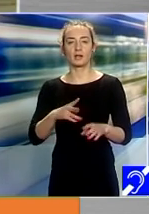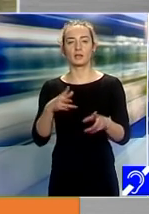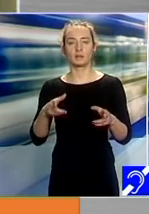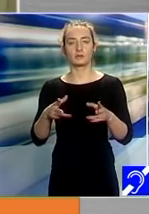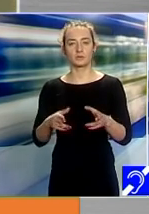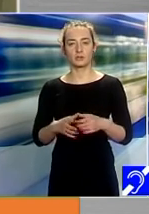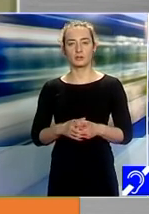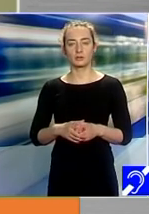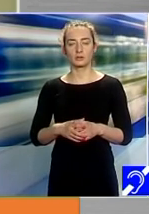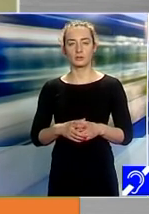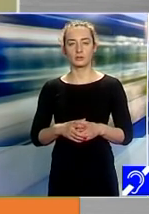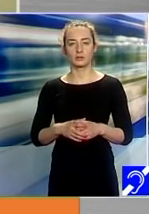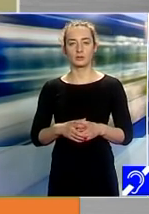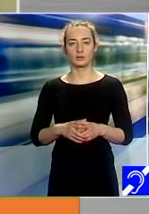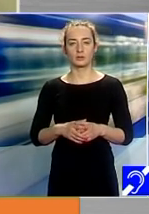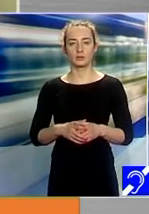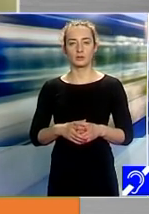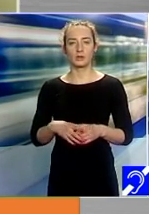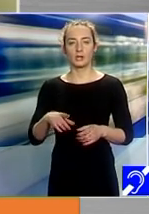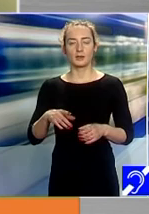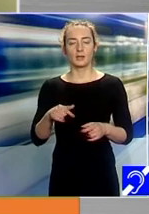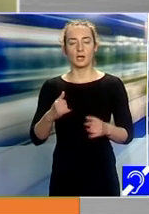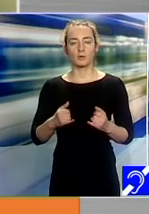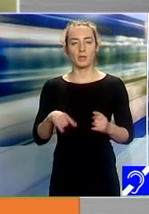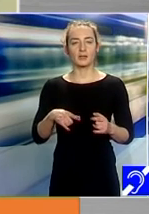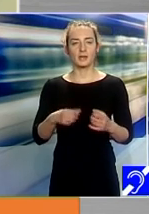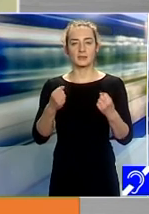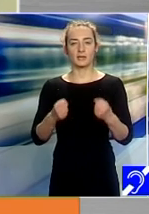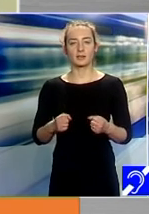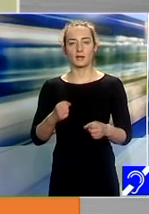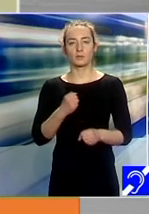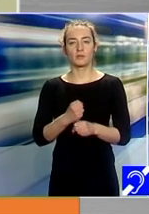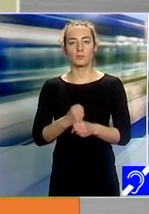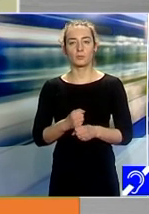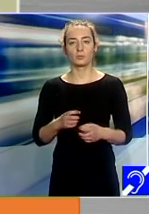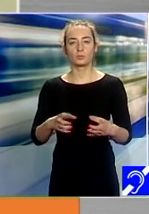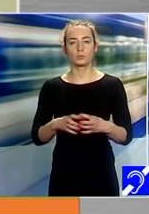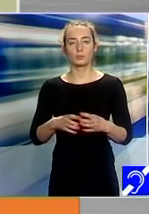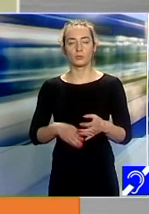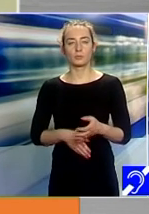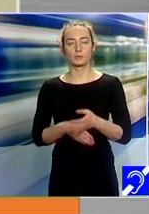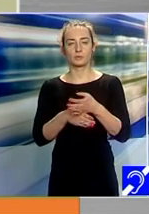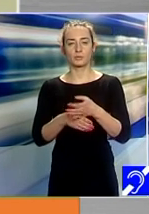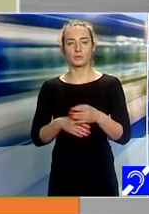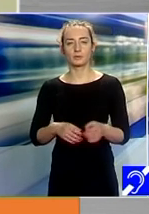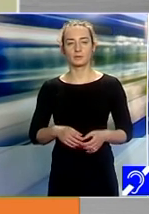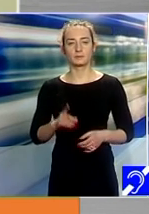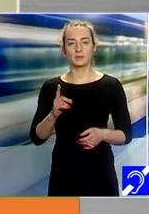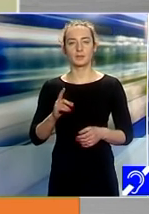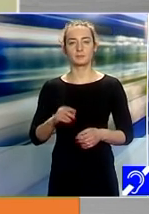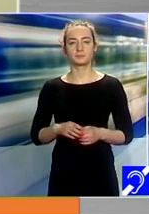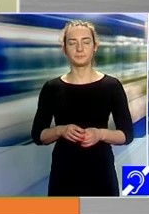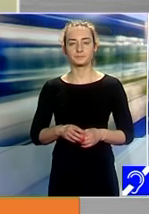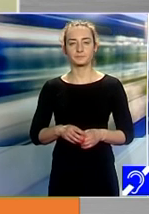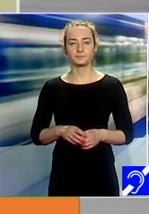mai greu să organizeze astfel de grupuri de suport și oricum la consiliere psihologică nu se prea poate lăuda, dar poate